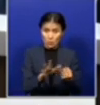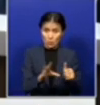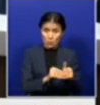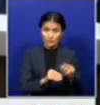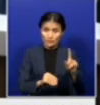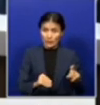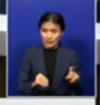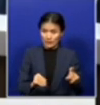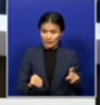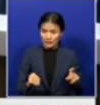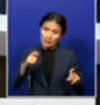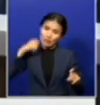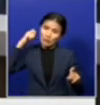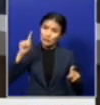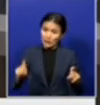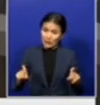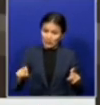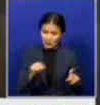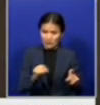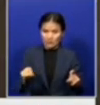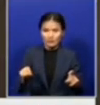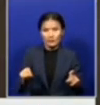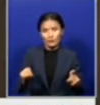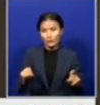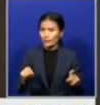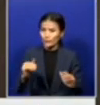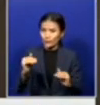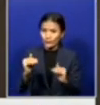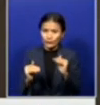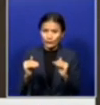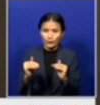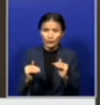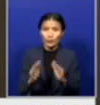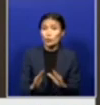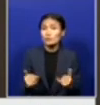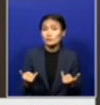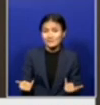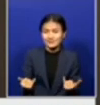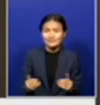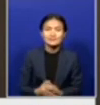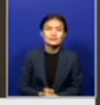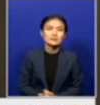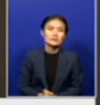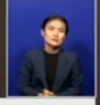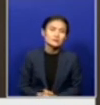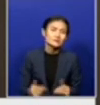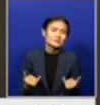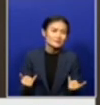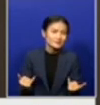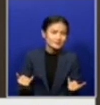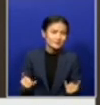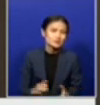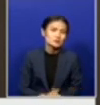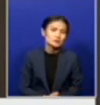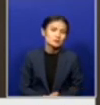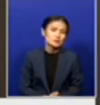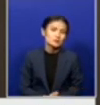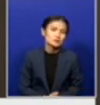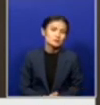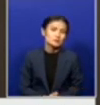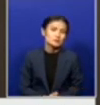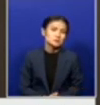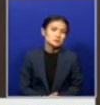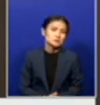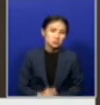อันนี้นะฮะทำให้ปัจจุบันเราอยู่ในภาวะที่จะต้องหาเงินและงบประมาณจำนวน